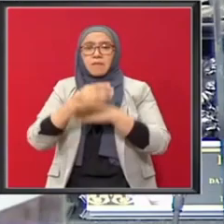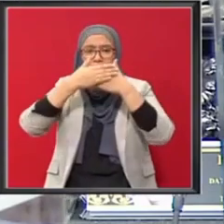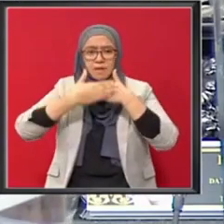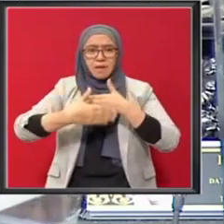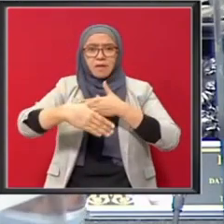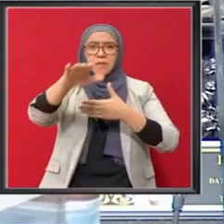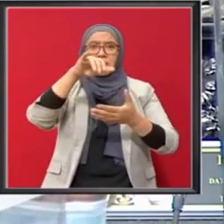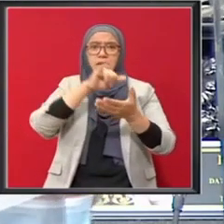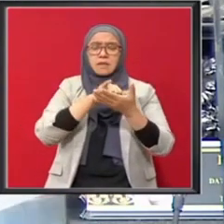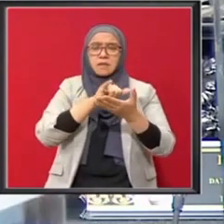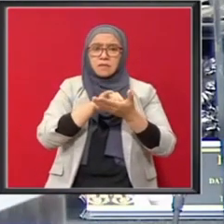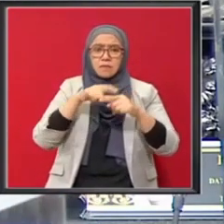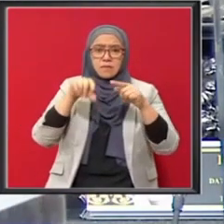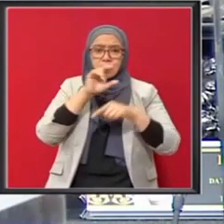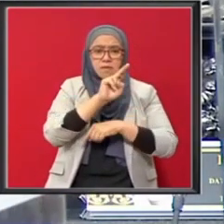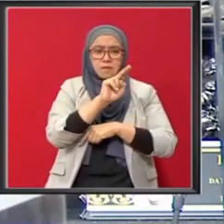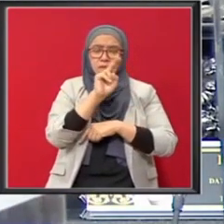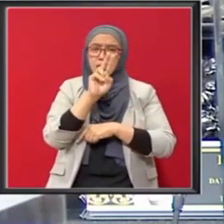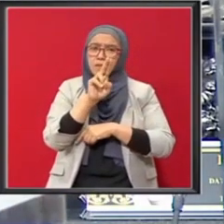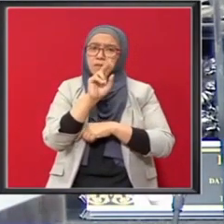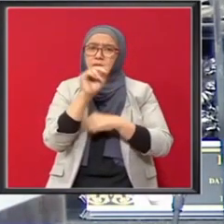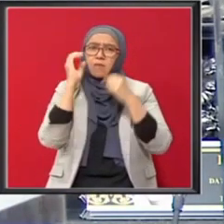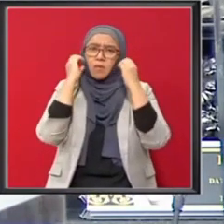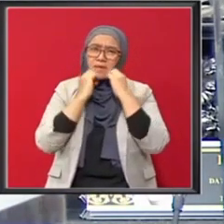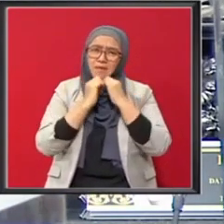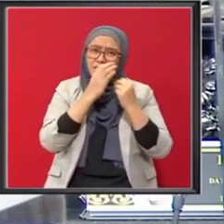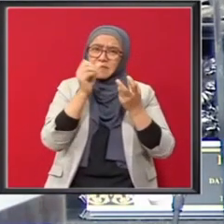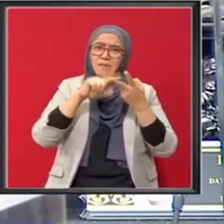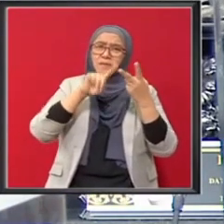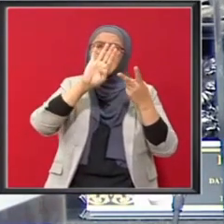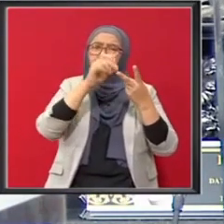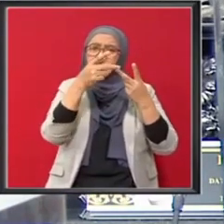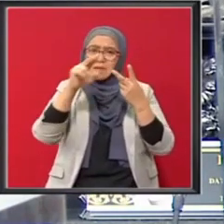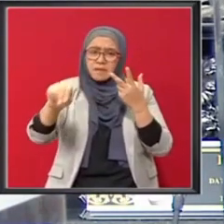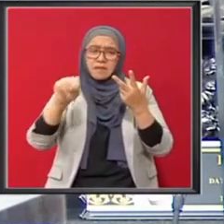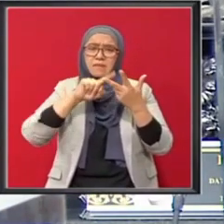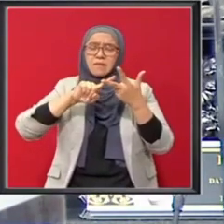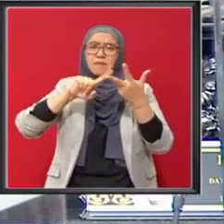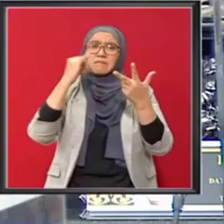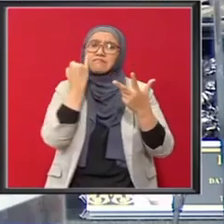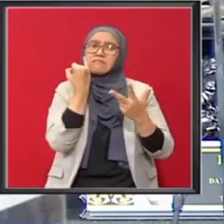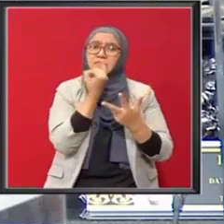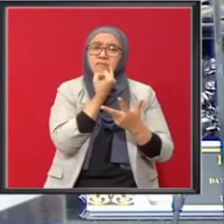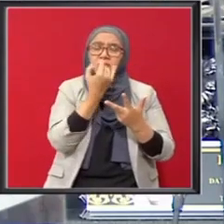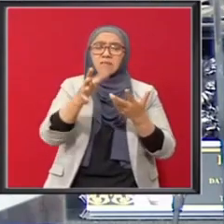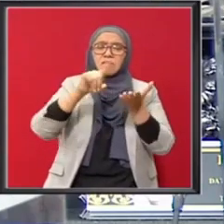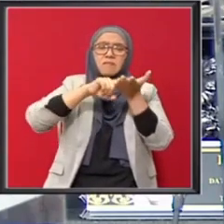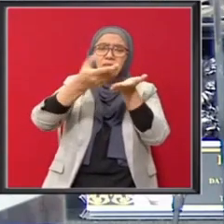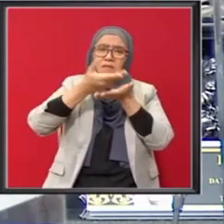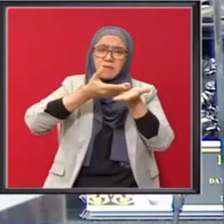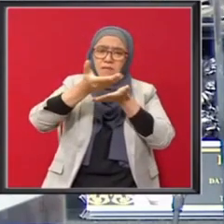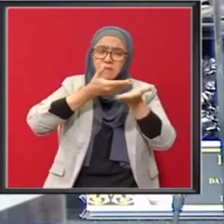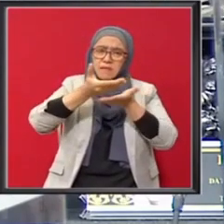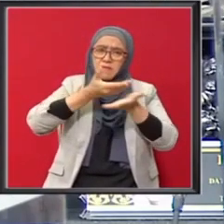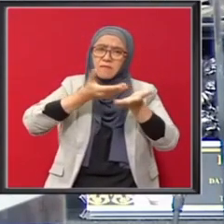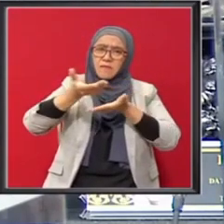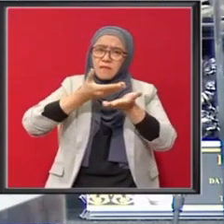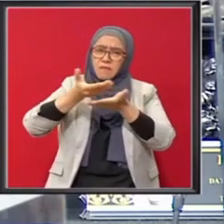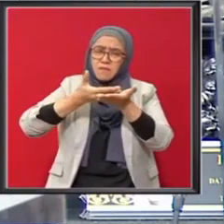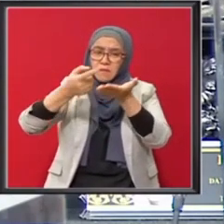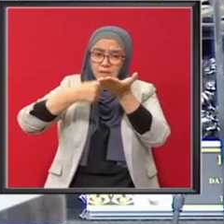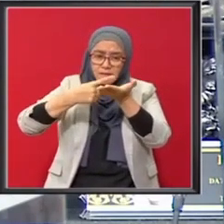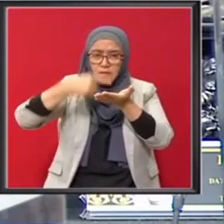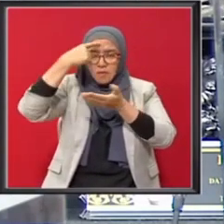ekor tersebut Yi Bahrain dan Israel dilihat telah mengadakan beberapa seri perbincangan dan rundengan untuk